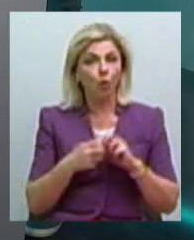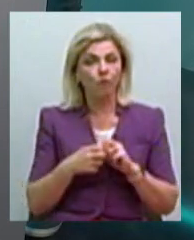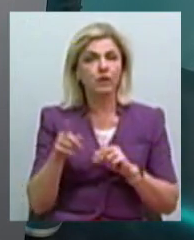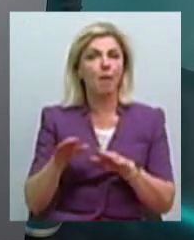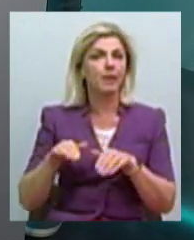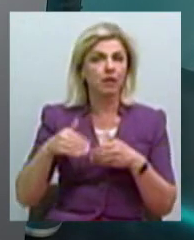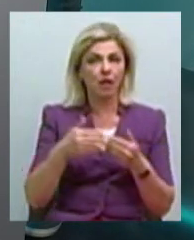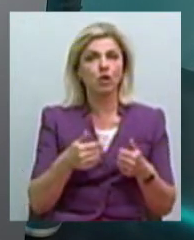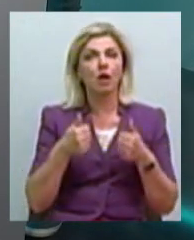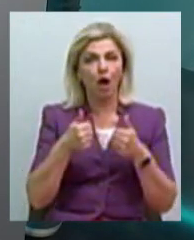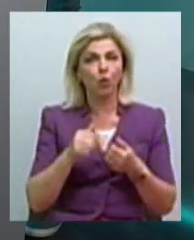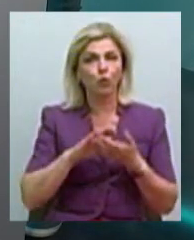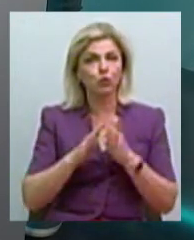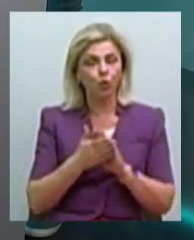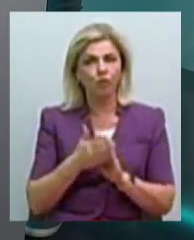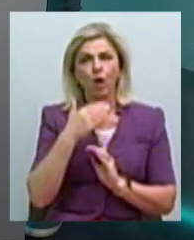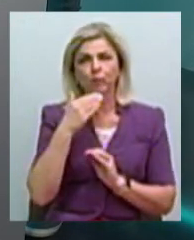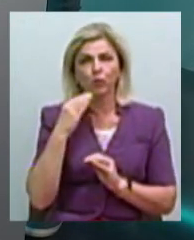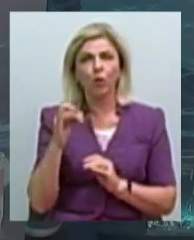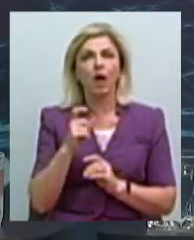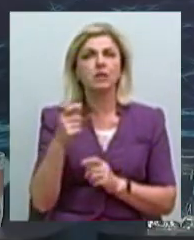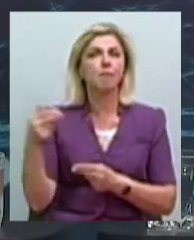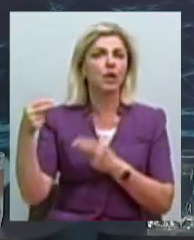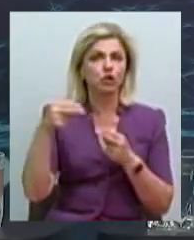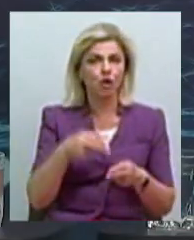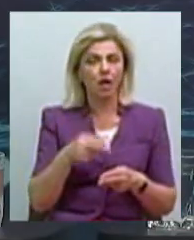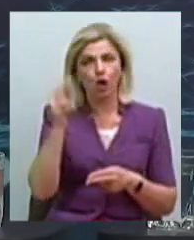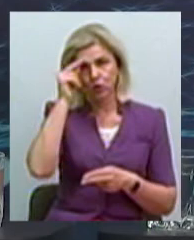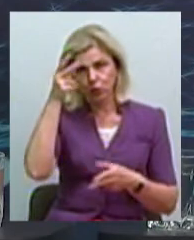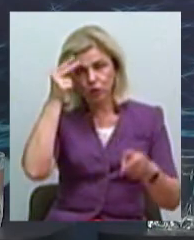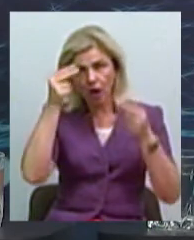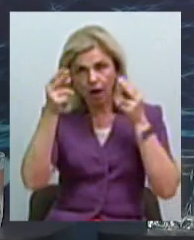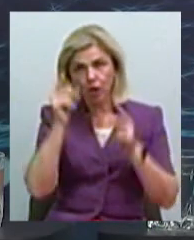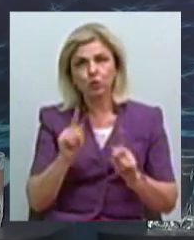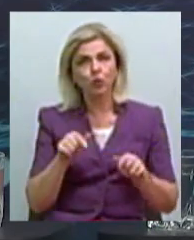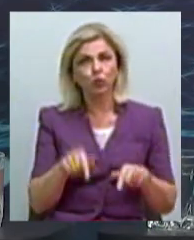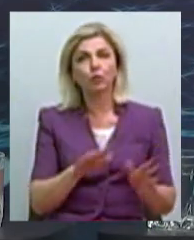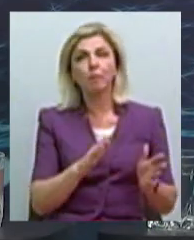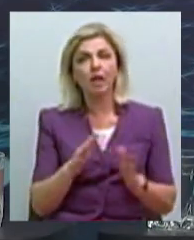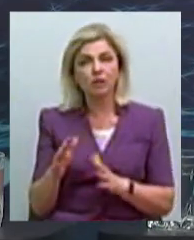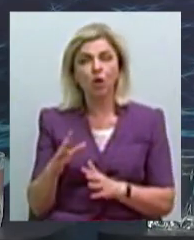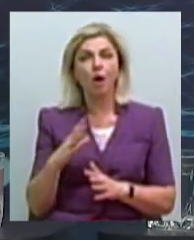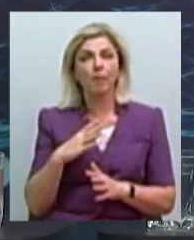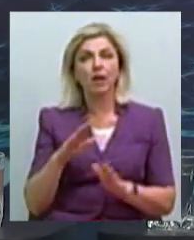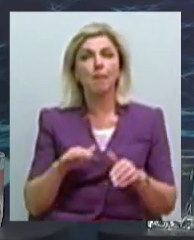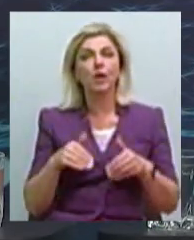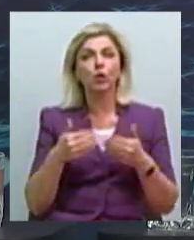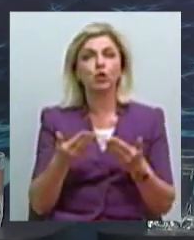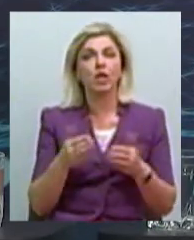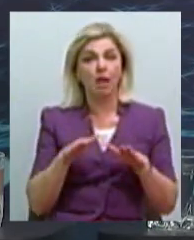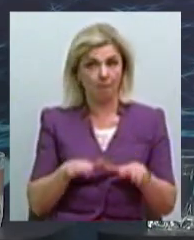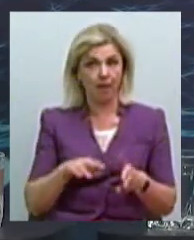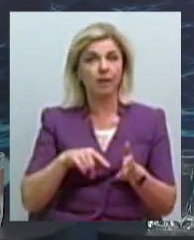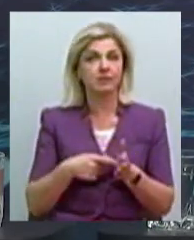условия, они не единожды приезжали, они изучали вот то, что здесь происходило. Поэтому были предложения местные, тоже